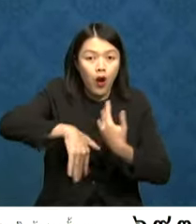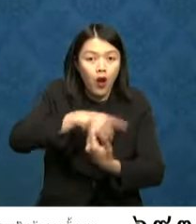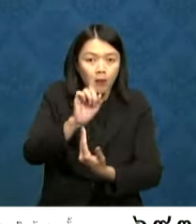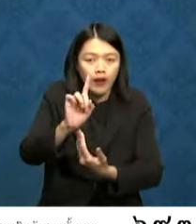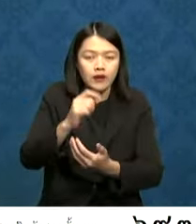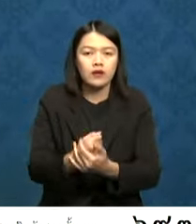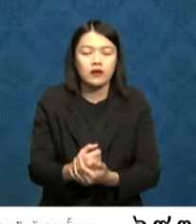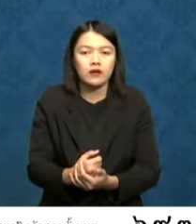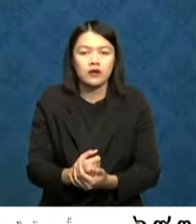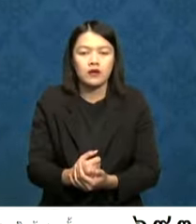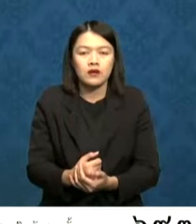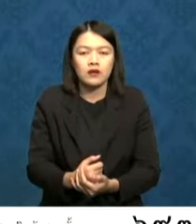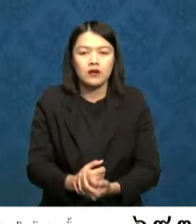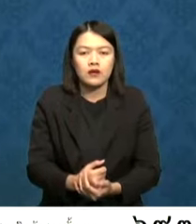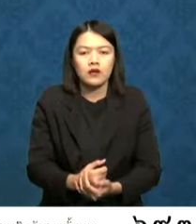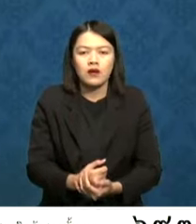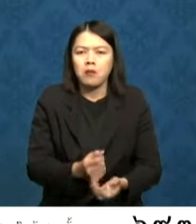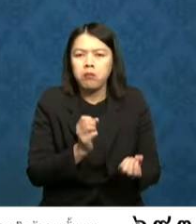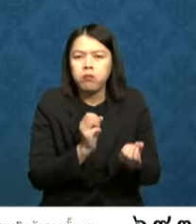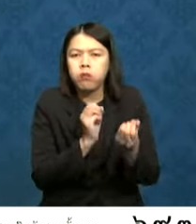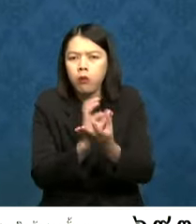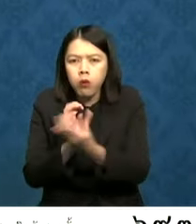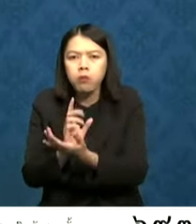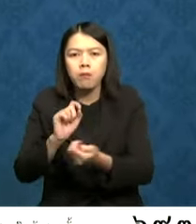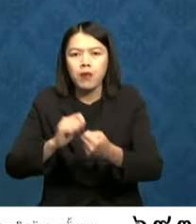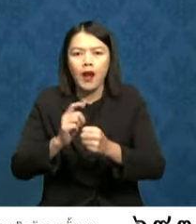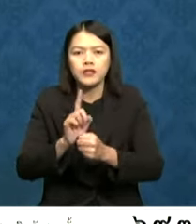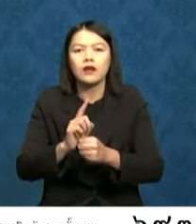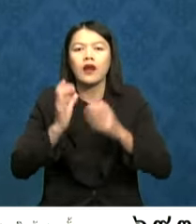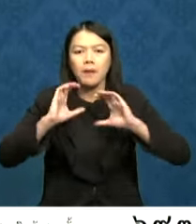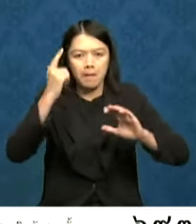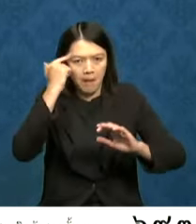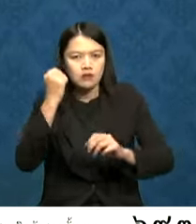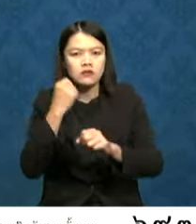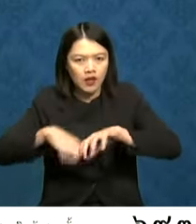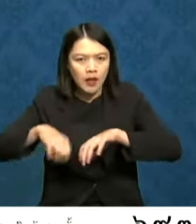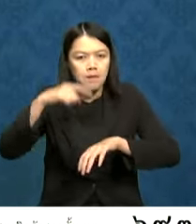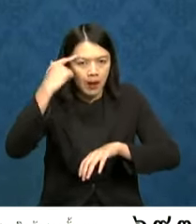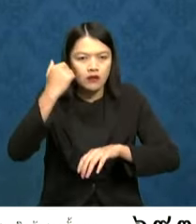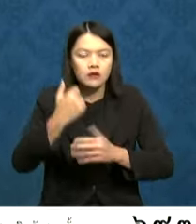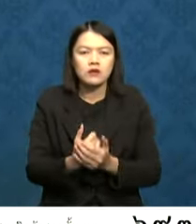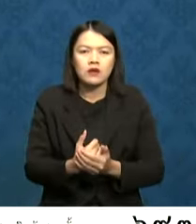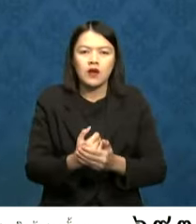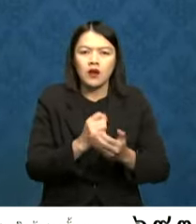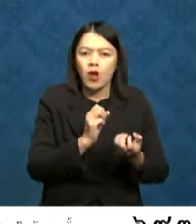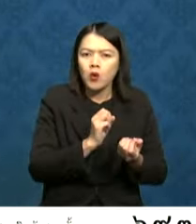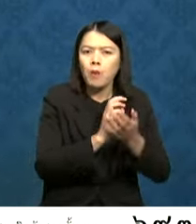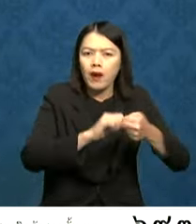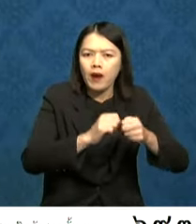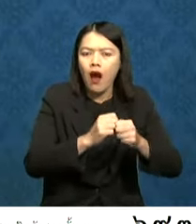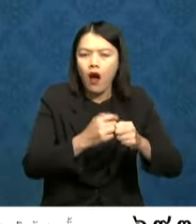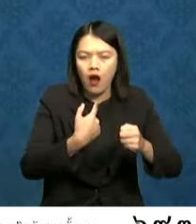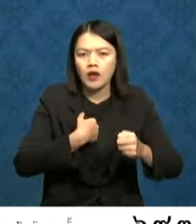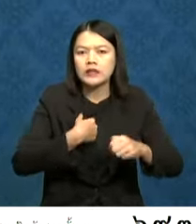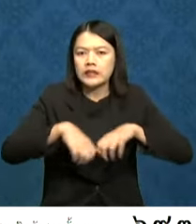ประธานที่ไม่ใช้เฉพาะมีแต่เรื่องวิกฤตเท่านั้นแต่ถ้ารัฐบาลทำงานเป็นครับรัฐบาลสามารถพลิกวิกฤตให้เป็นโาได้